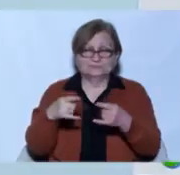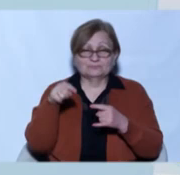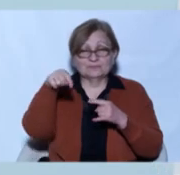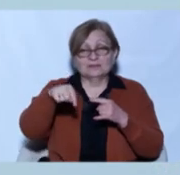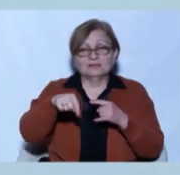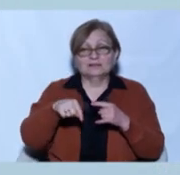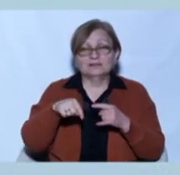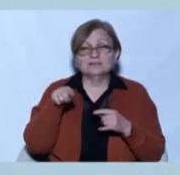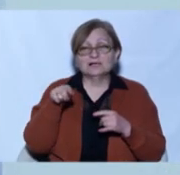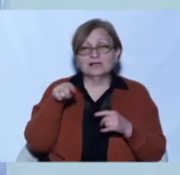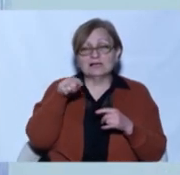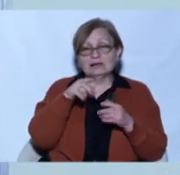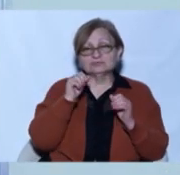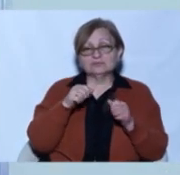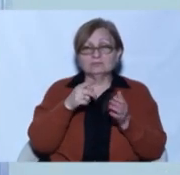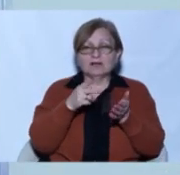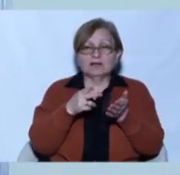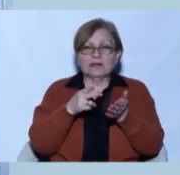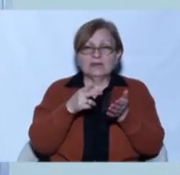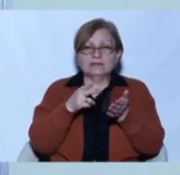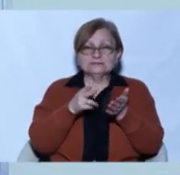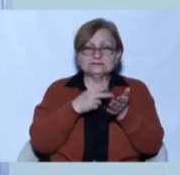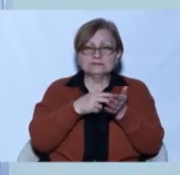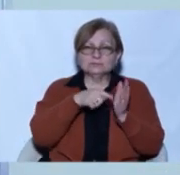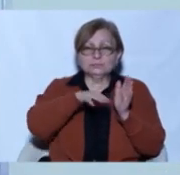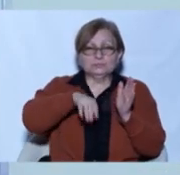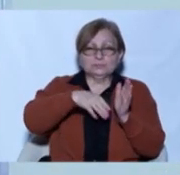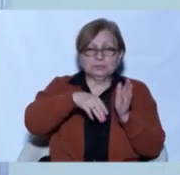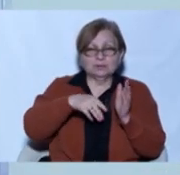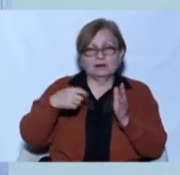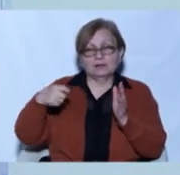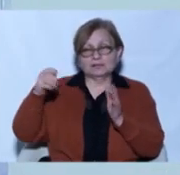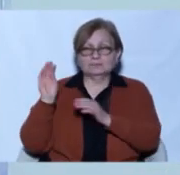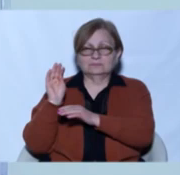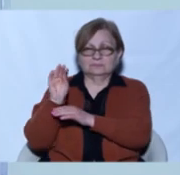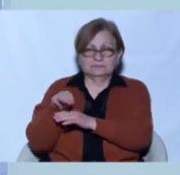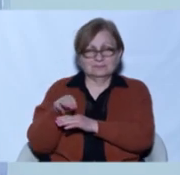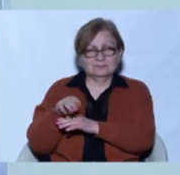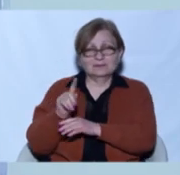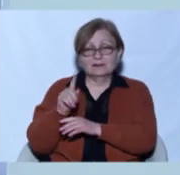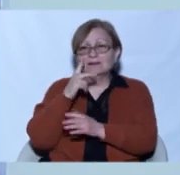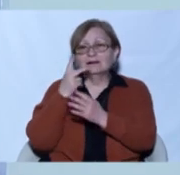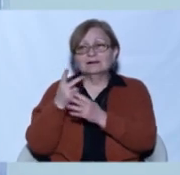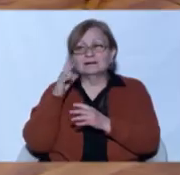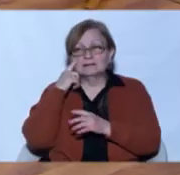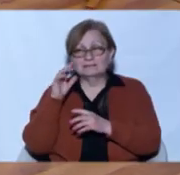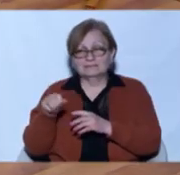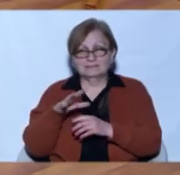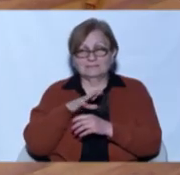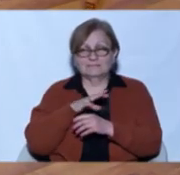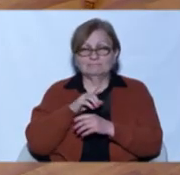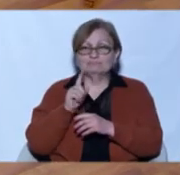ეპიზოდებია გამოტოვებული ან თქვენი წარმოდგენისგან განსხვავებულად ასახული ფილმში,